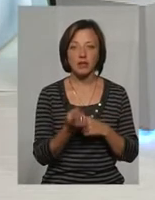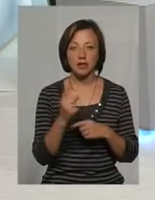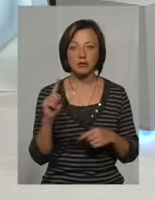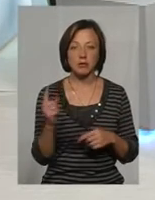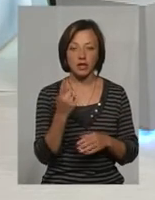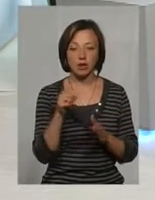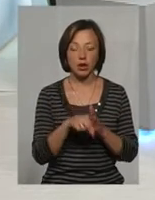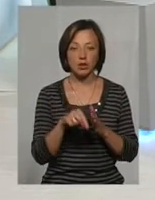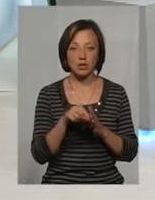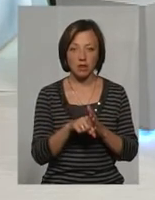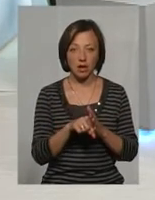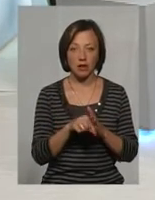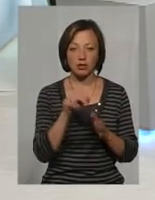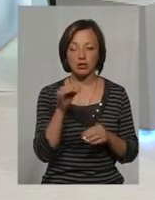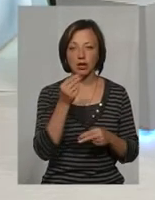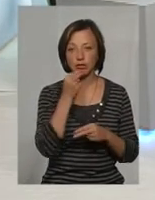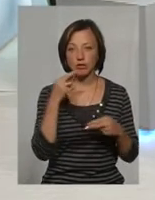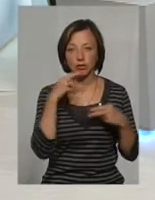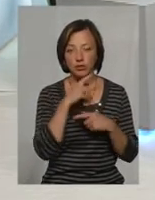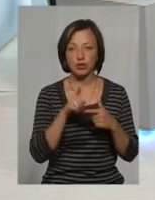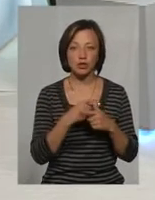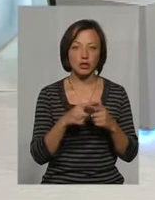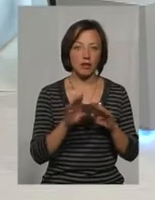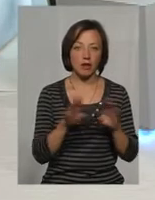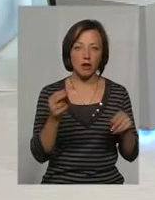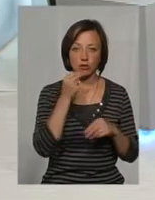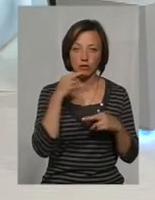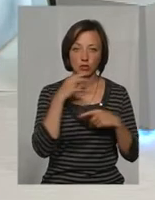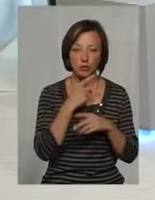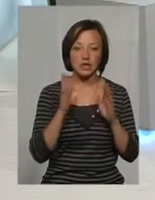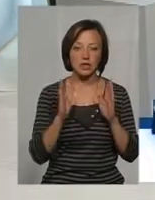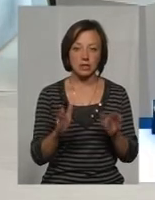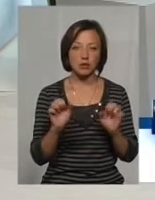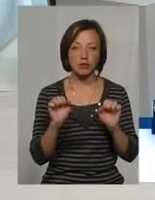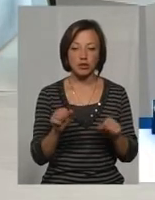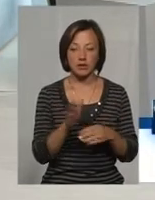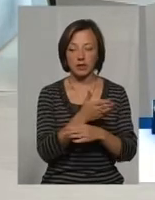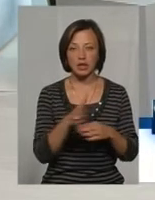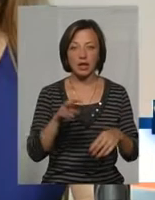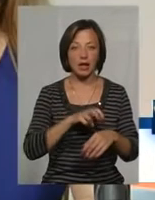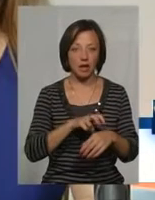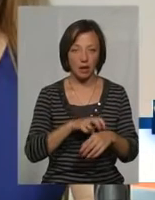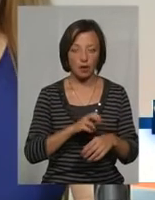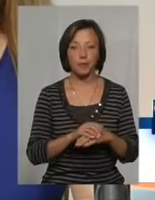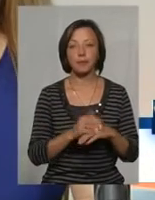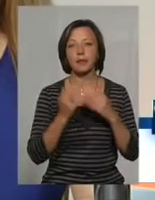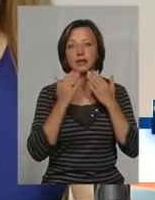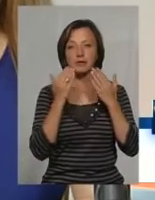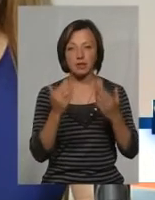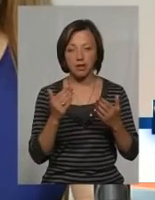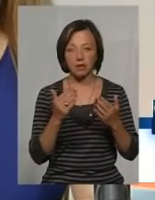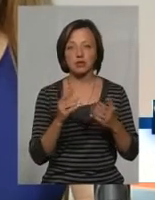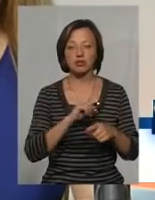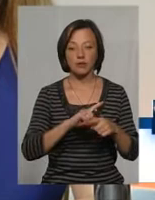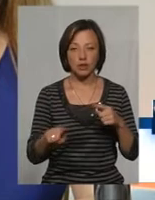перші ознаки, чи то харчове отруєння, чи то не харчове отруєння, це тільки може віддиференціювати лікар, звертатися як